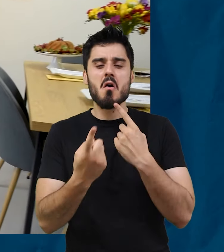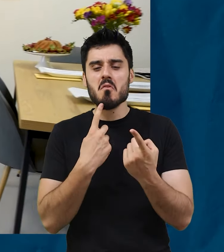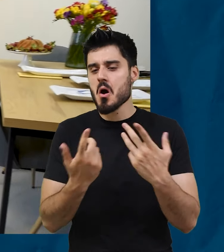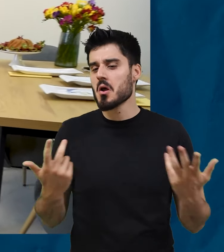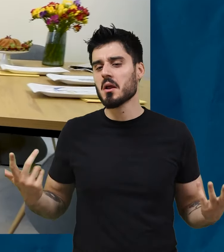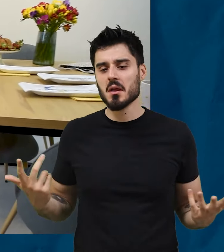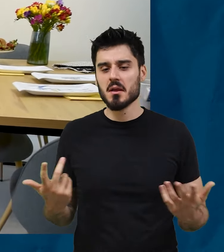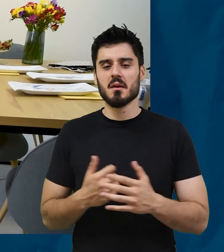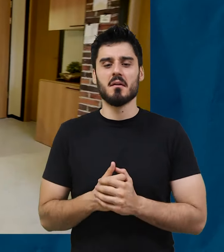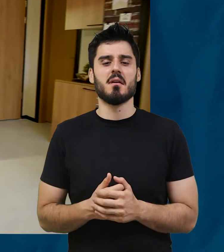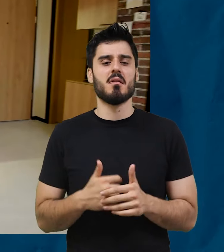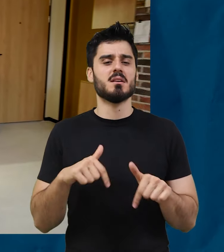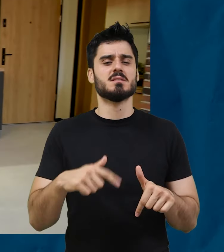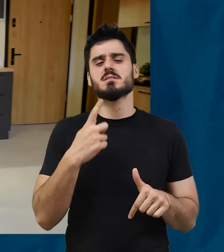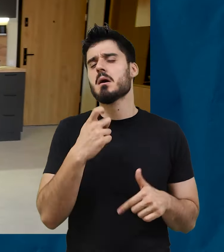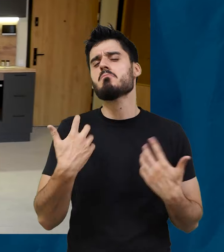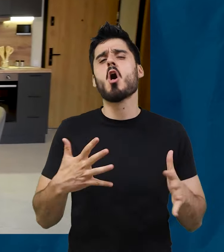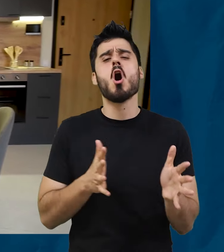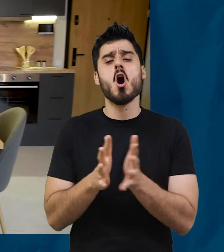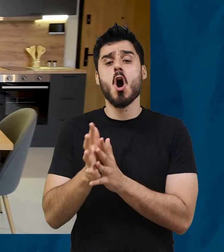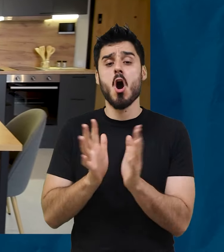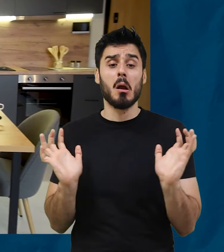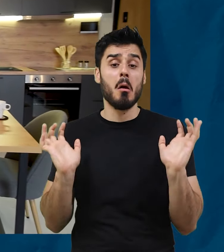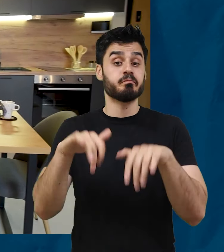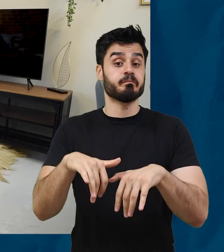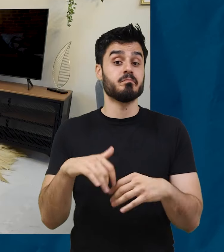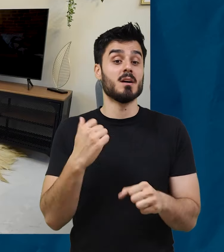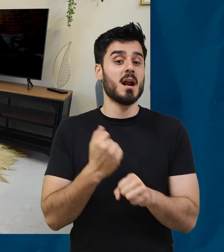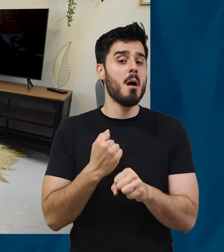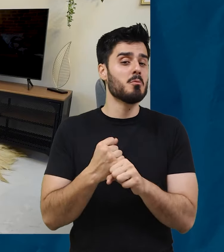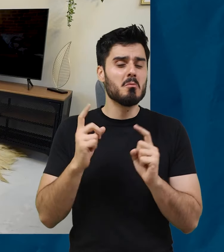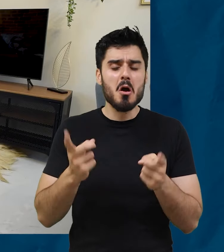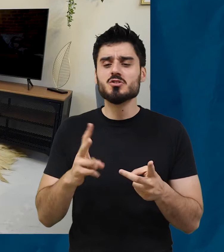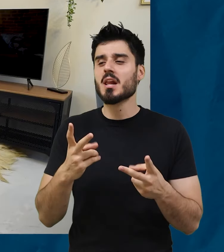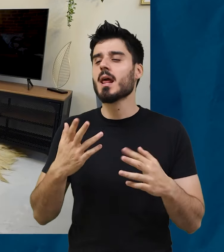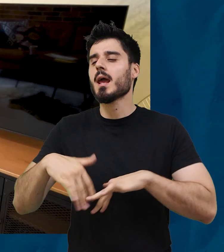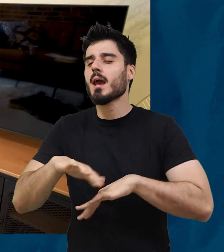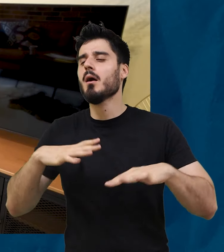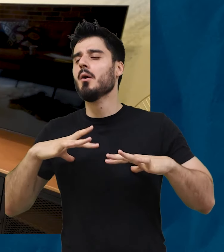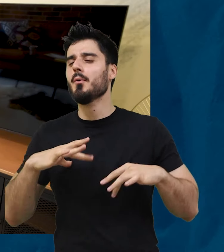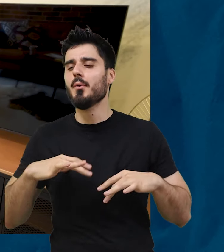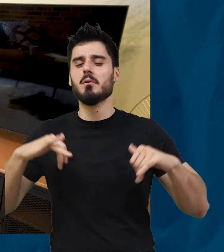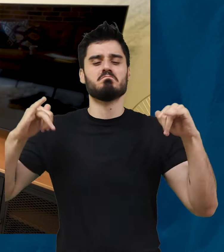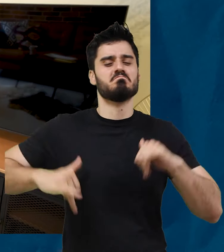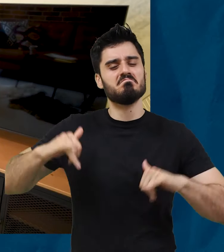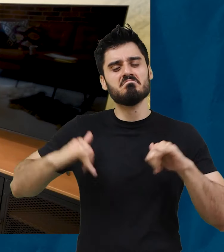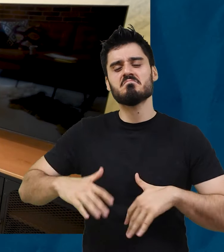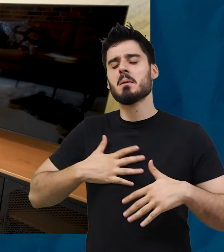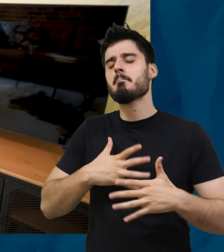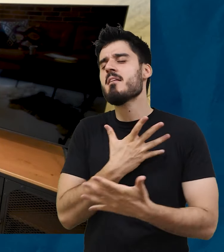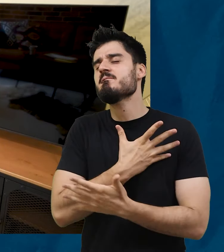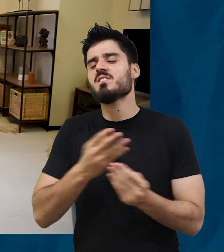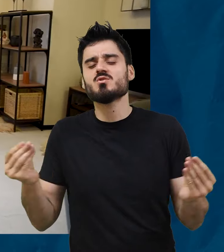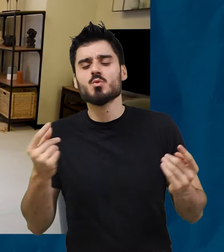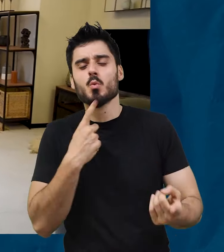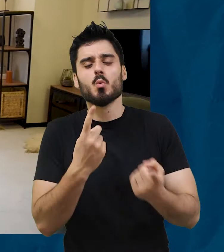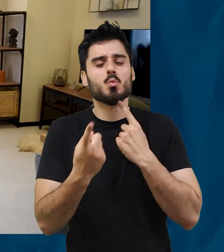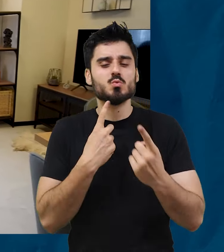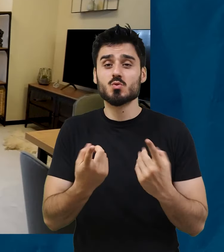разговор. Първо има място за много хора да се съберат. След това има място, където човек да релаксира. В същото време пък може